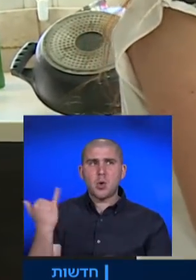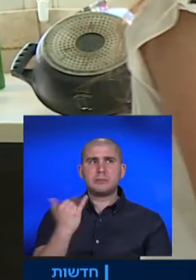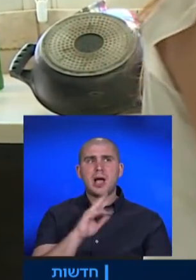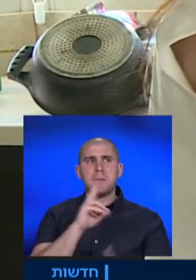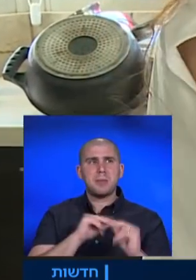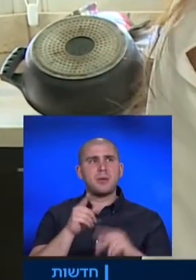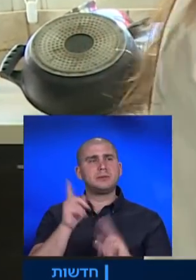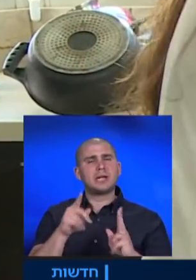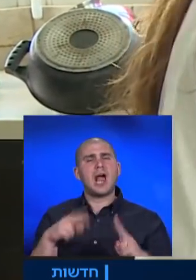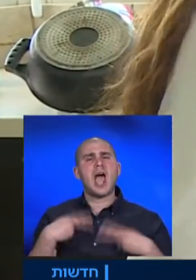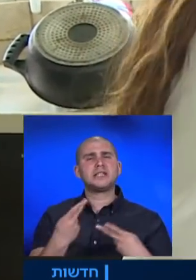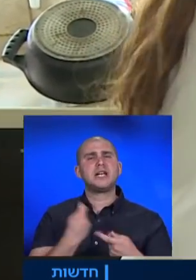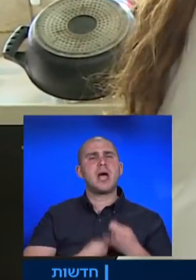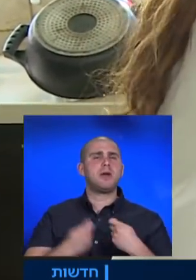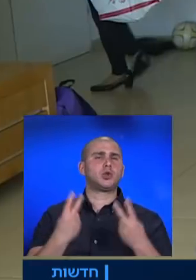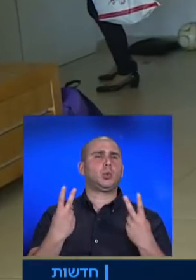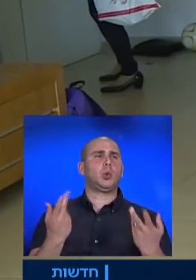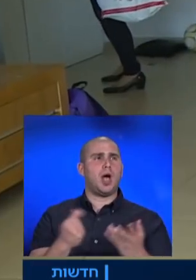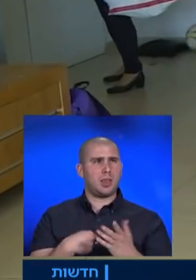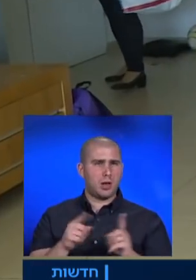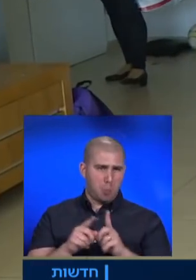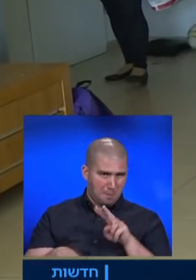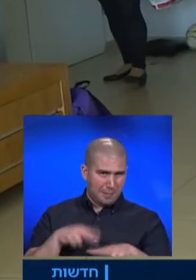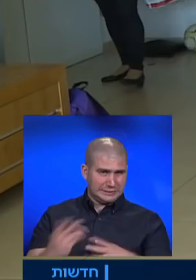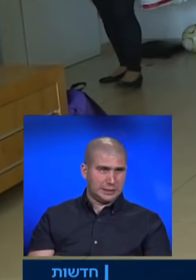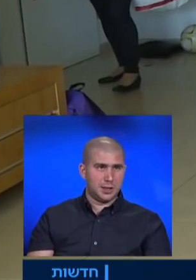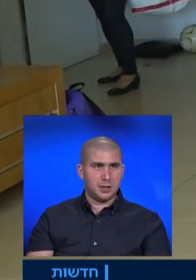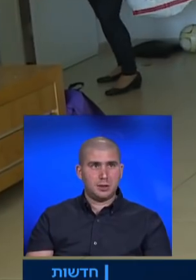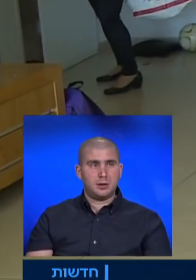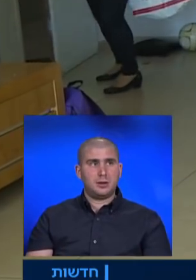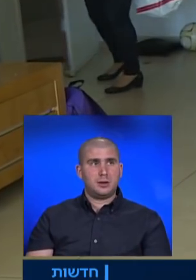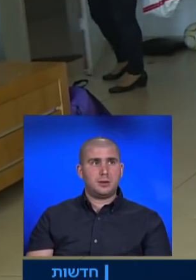שצריך להחזיר את המשק, כאילו אנחנו בייביסיטר. ביי, ביי, ביי,